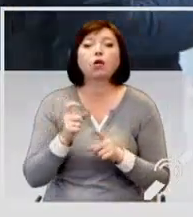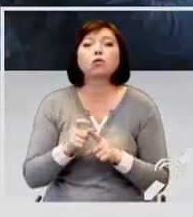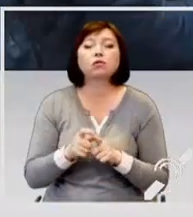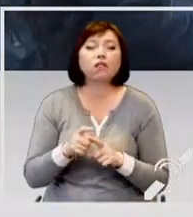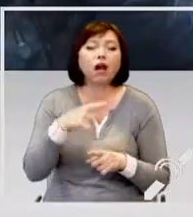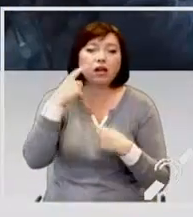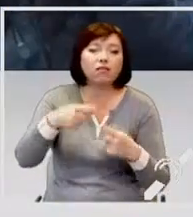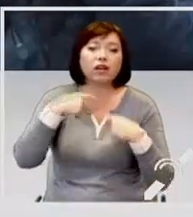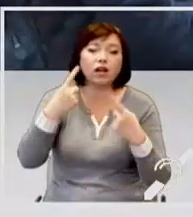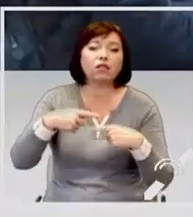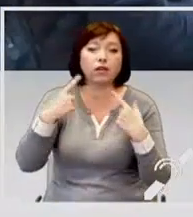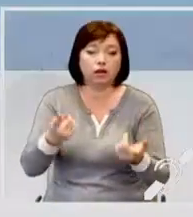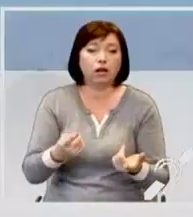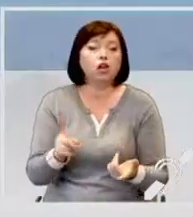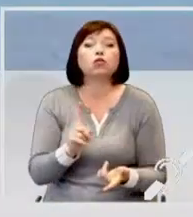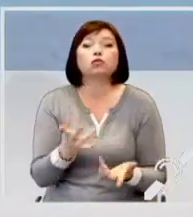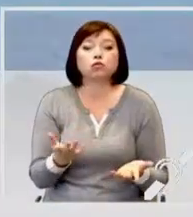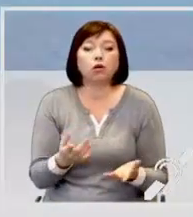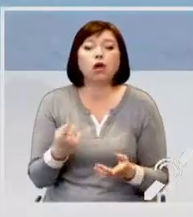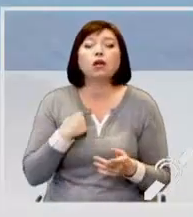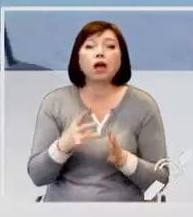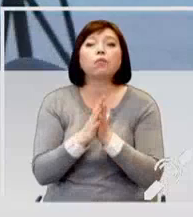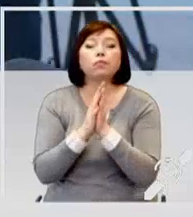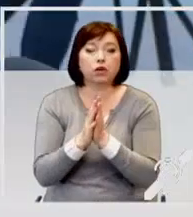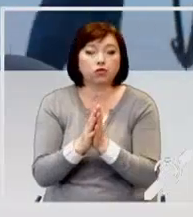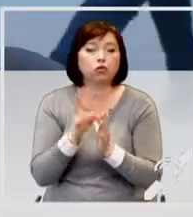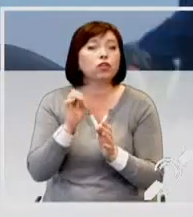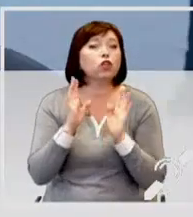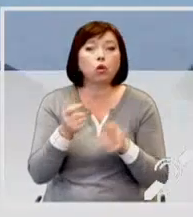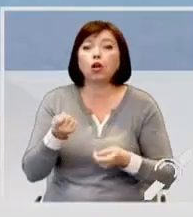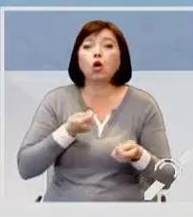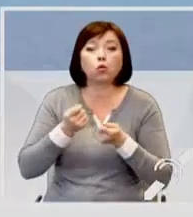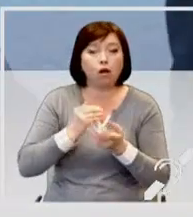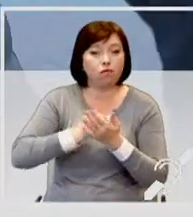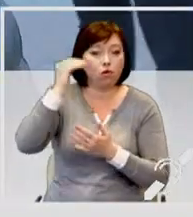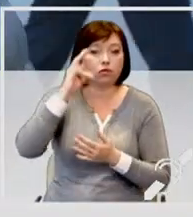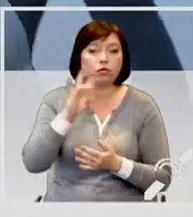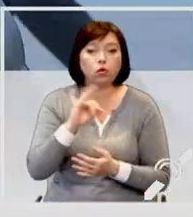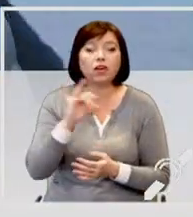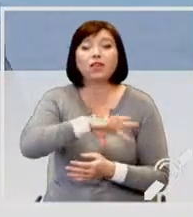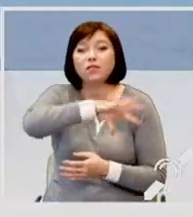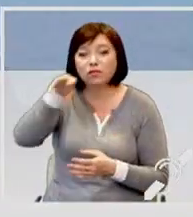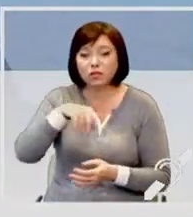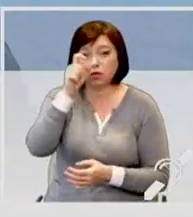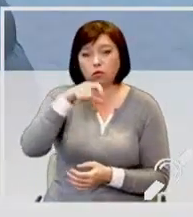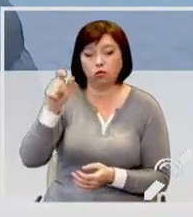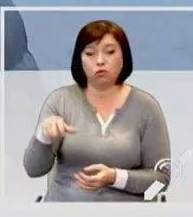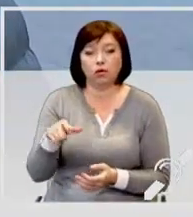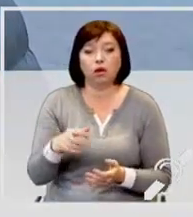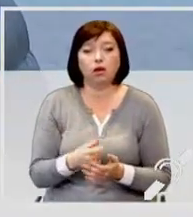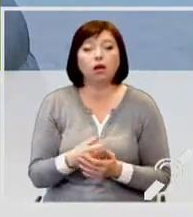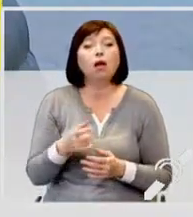veni? Cu mesajul de a cere nu doar autorităților, dar și întregii societăți